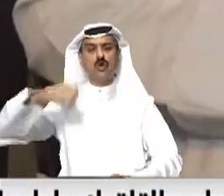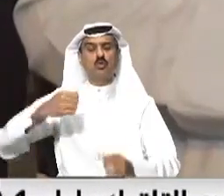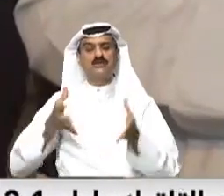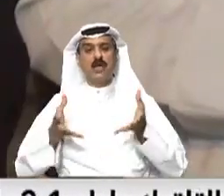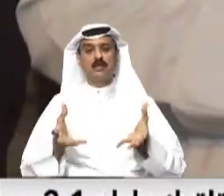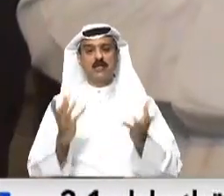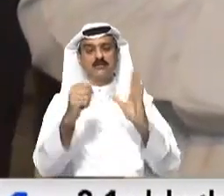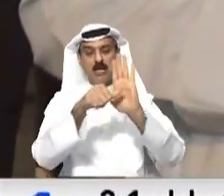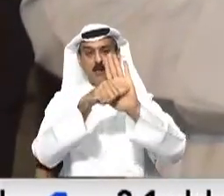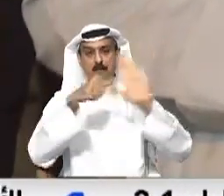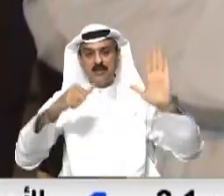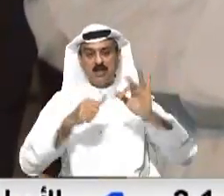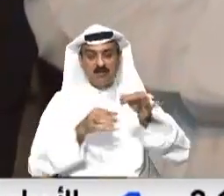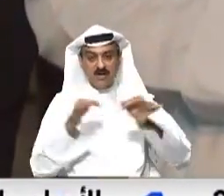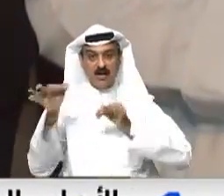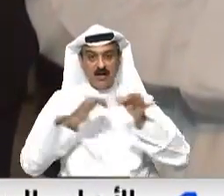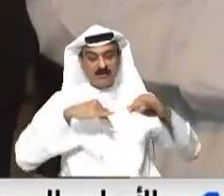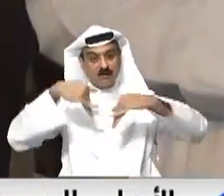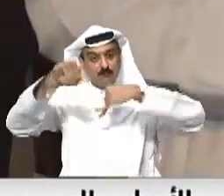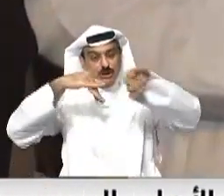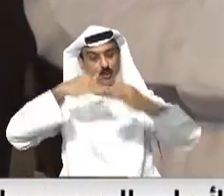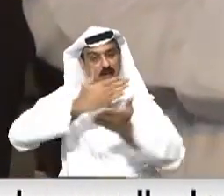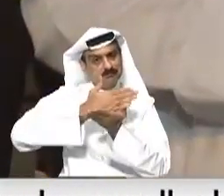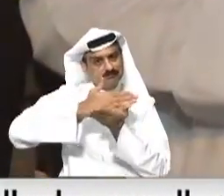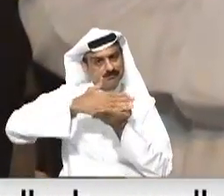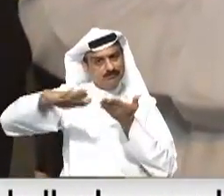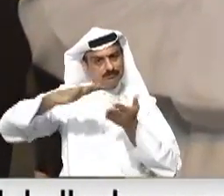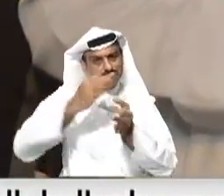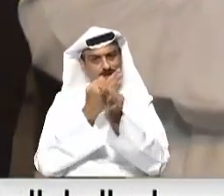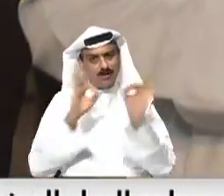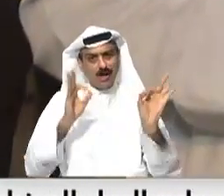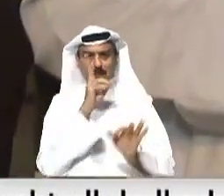بداية انطلاق خطة إصلاح الطرق؟